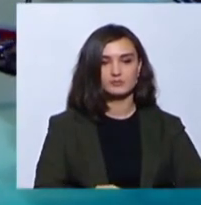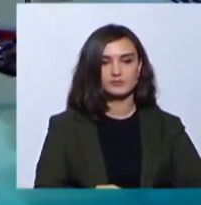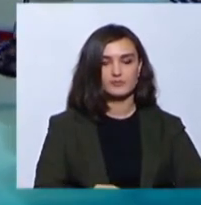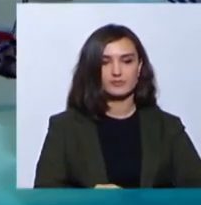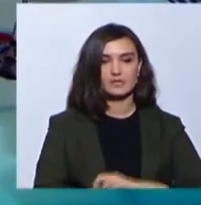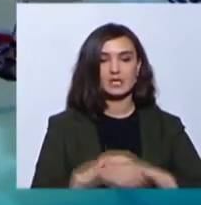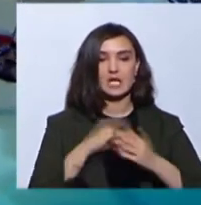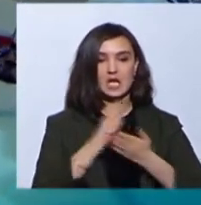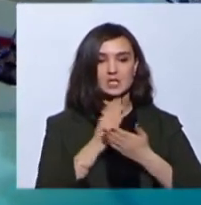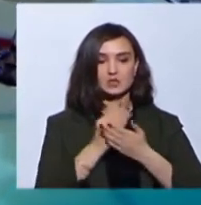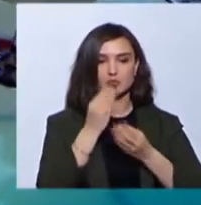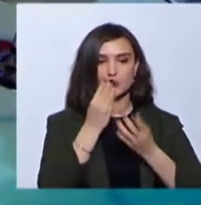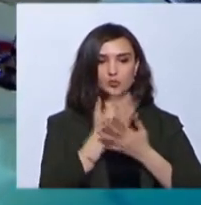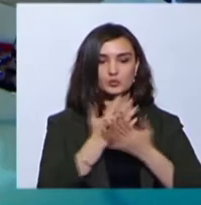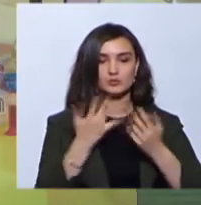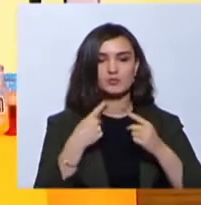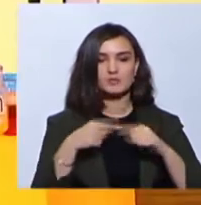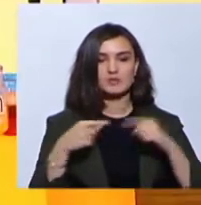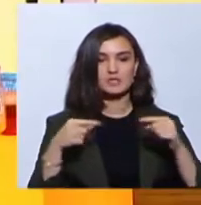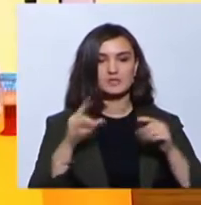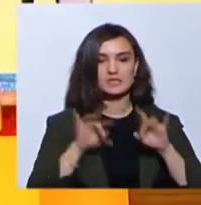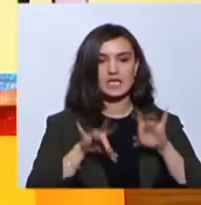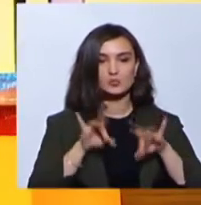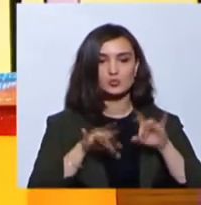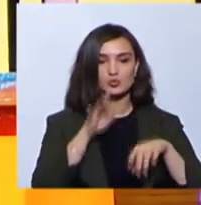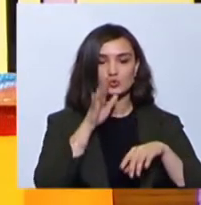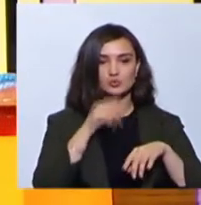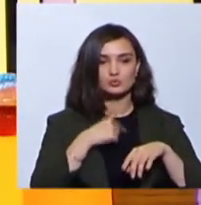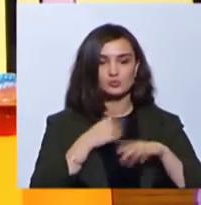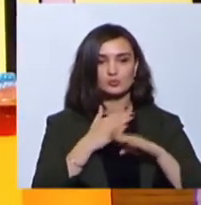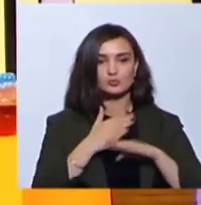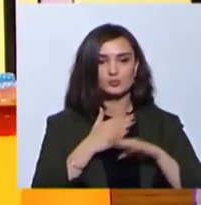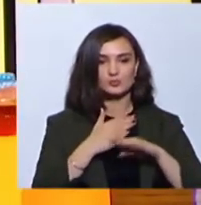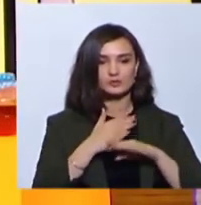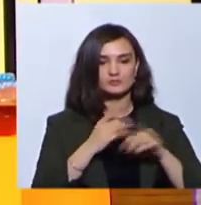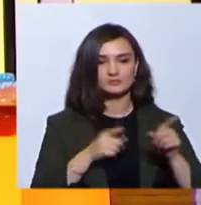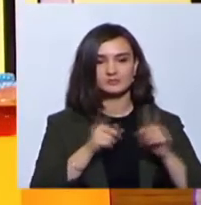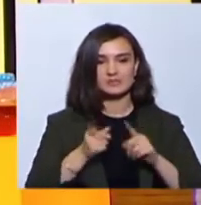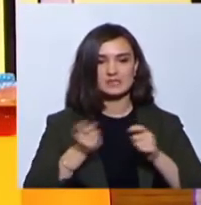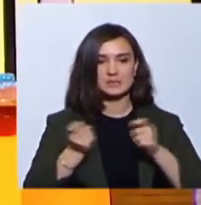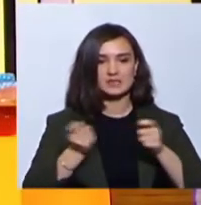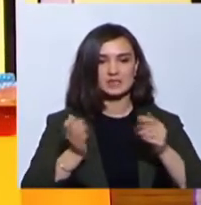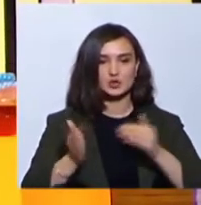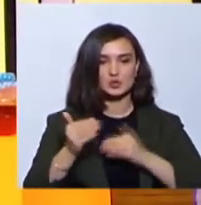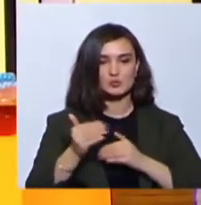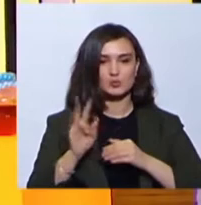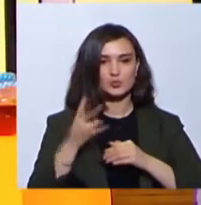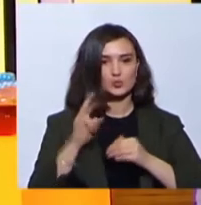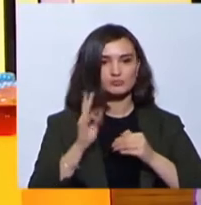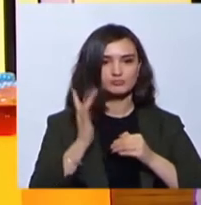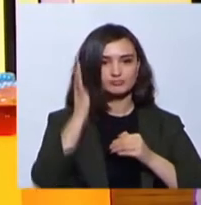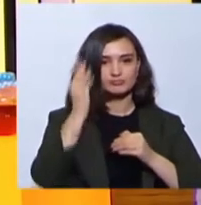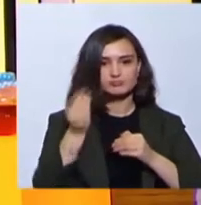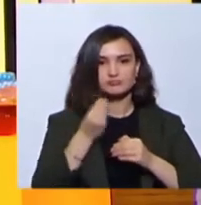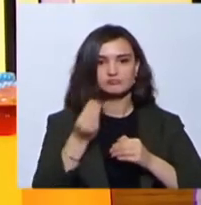არის პროდუქტები, რომელიც სხვადასხვა თერმული დამუშავების დროს, მე ამ შემთხვევაში პურს სიფრთხილის ზონაში გადავიდა. ნუ გაუთამამდებდი